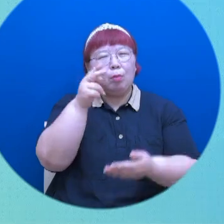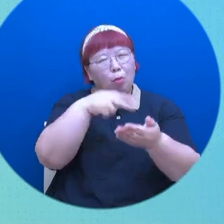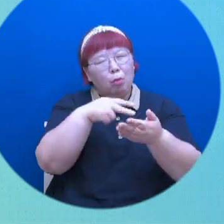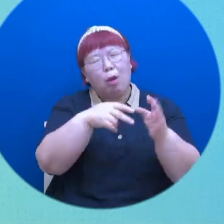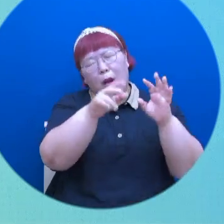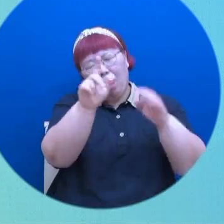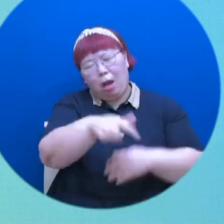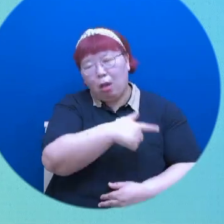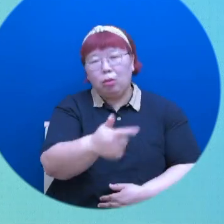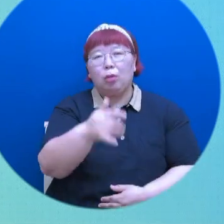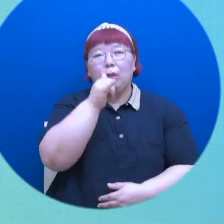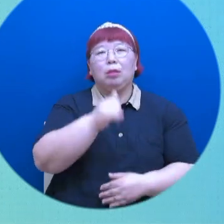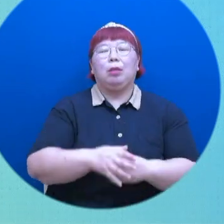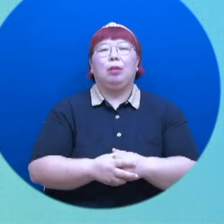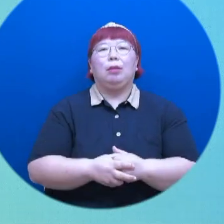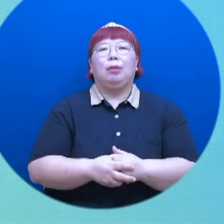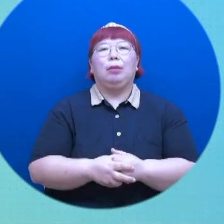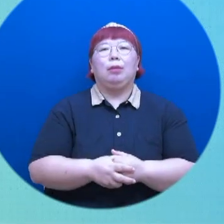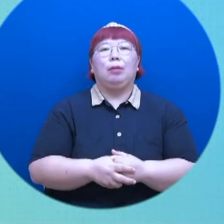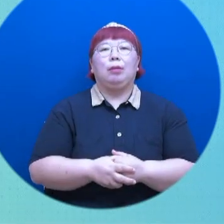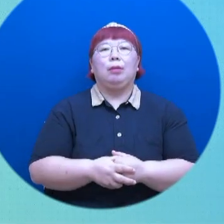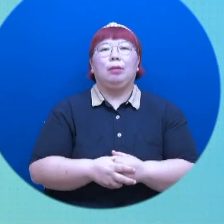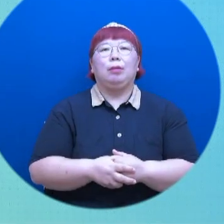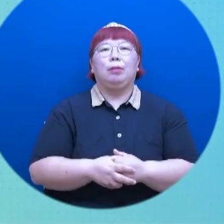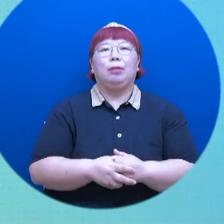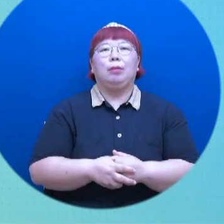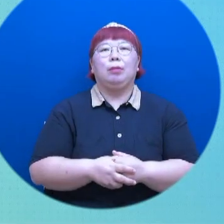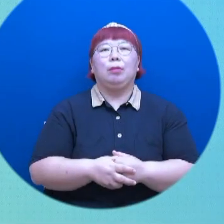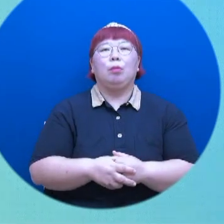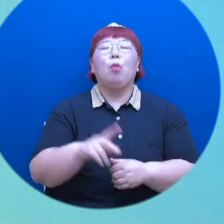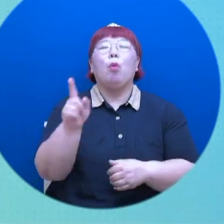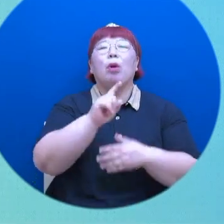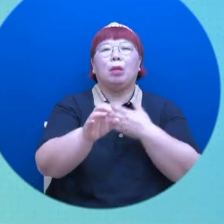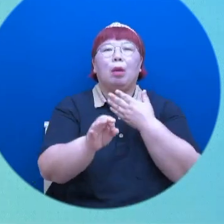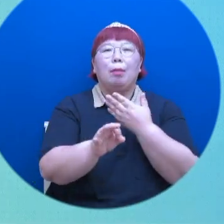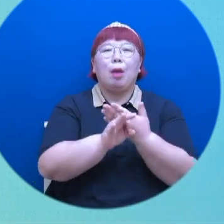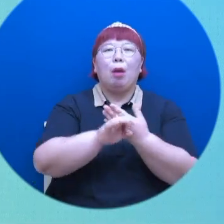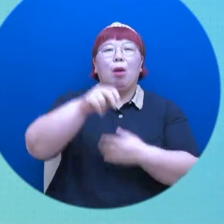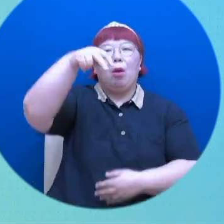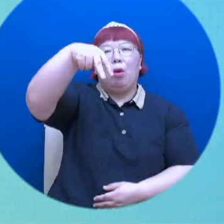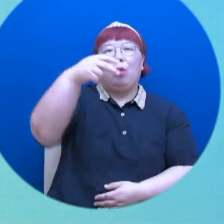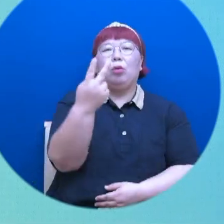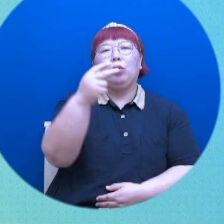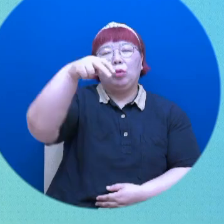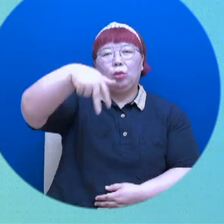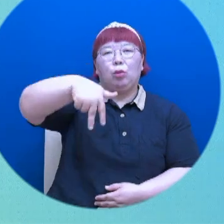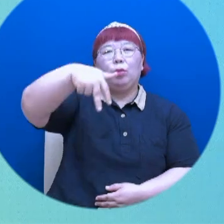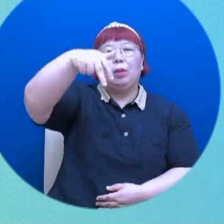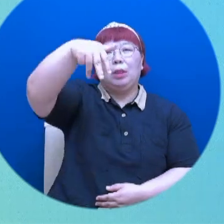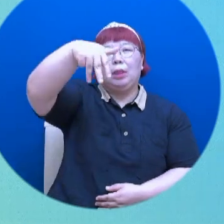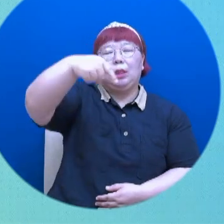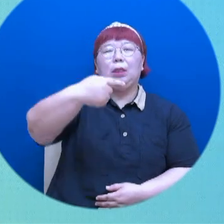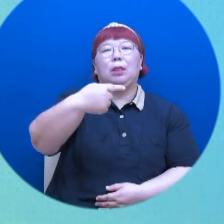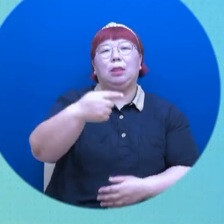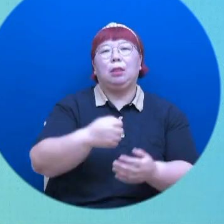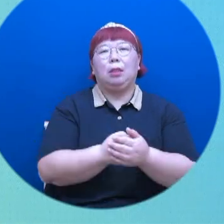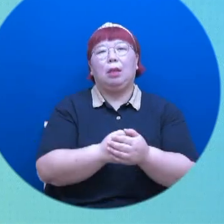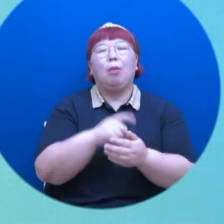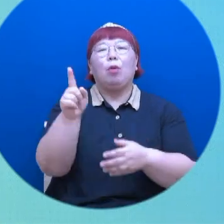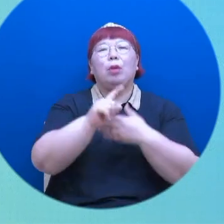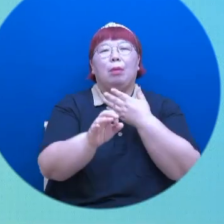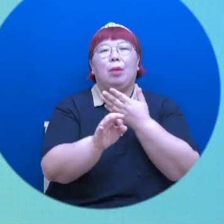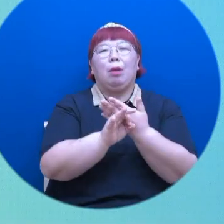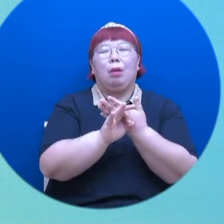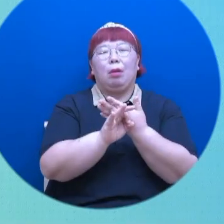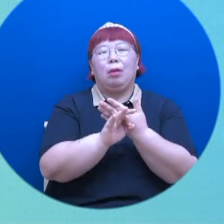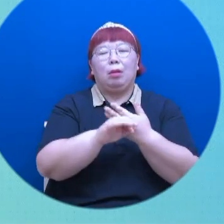뭐하나 이렇게 봤더니 뭐라고 있을까요? 숏폼 영상, 쇼츠라고 하죠. 그걸 이렇게 넘기면서